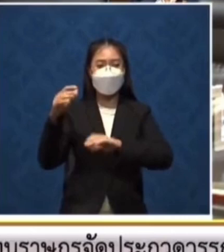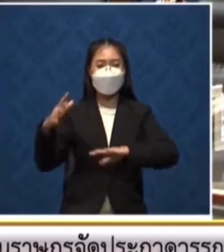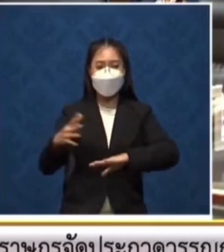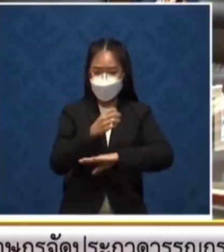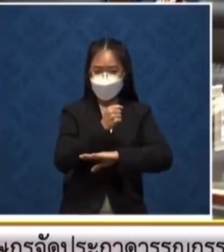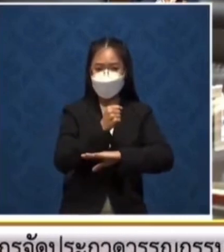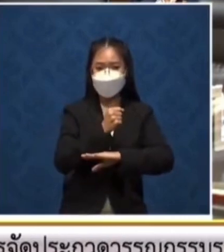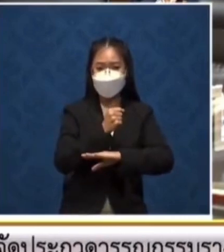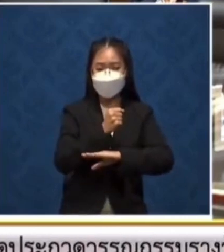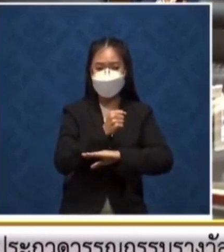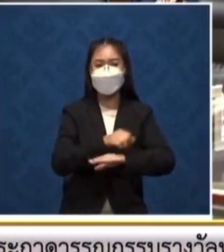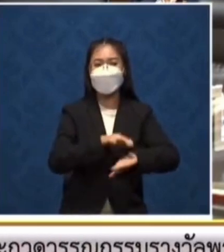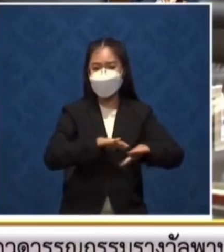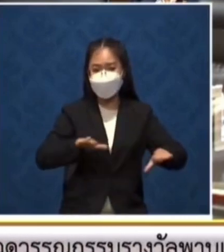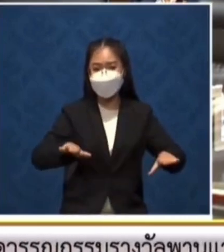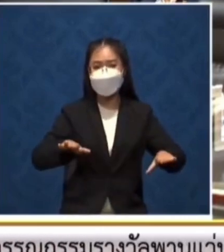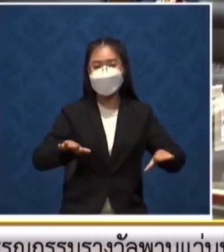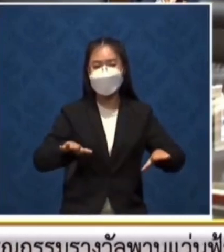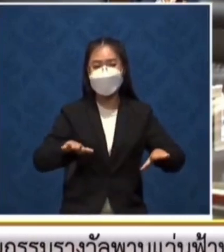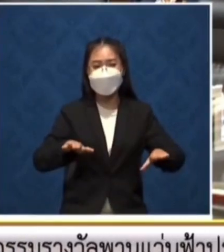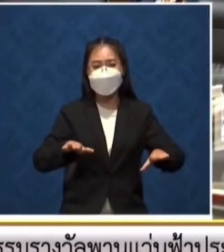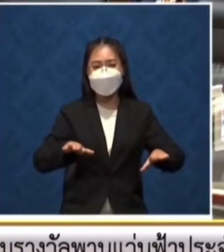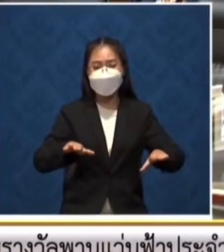กับประชาชนอีก200กว่าคน